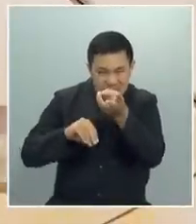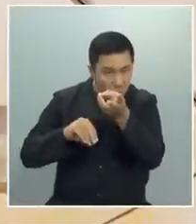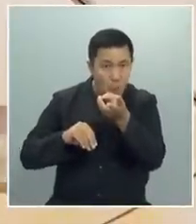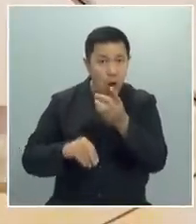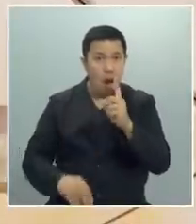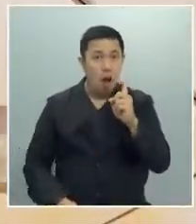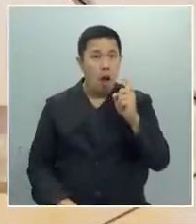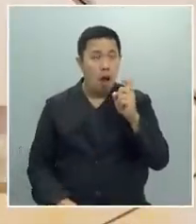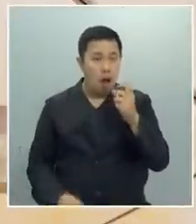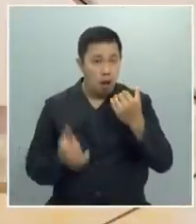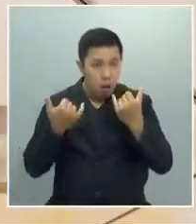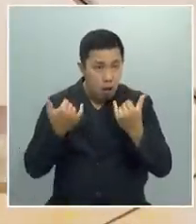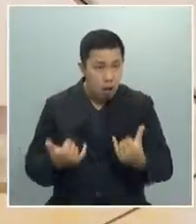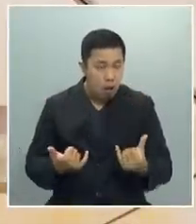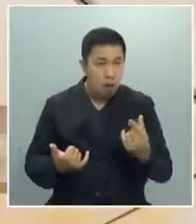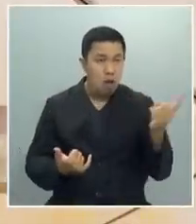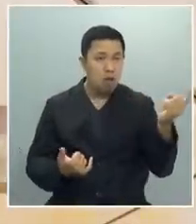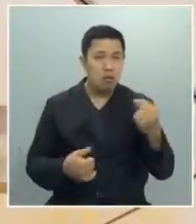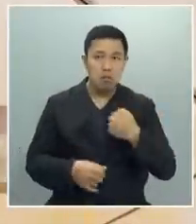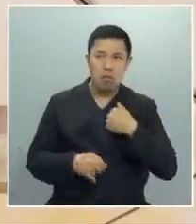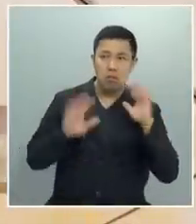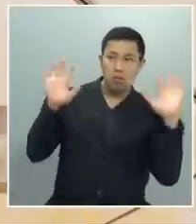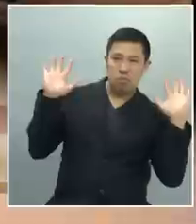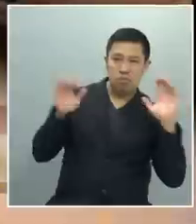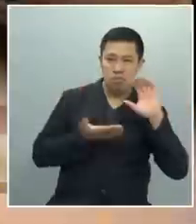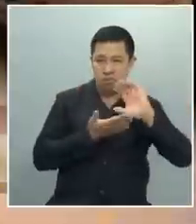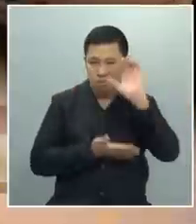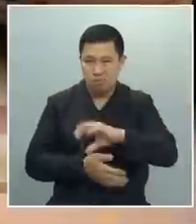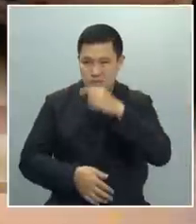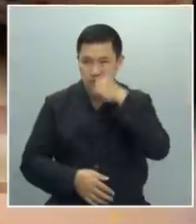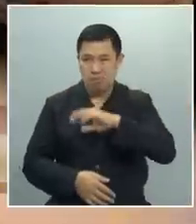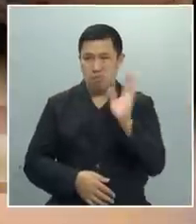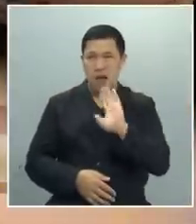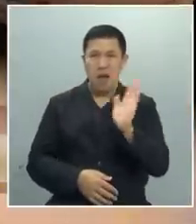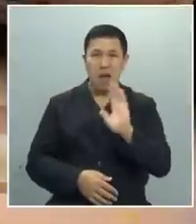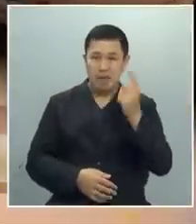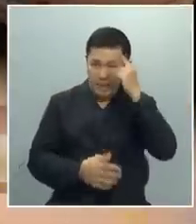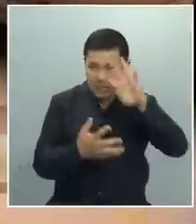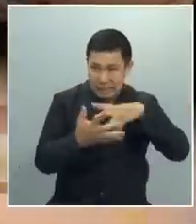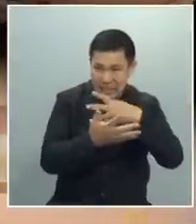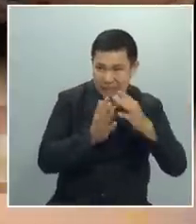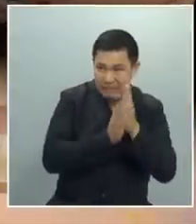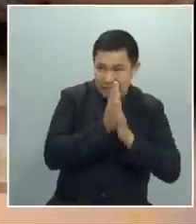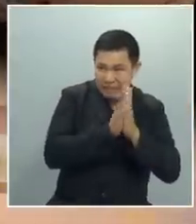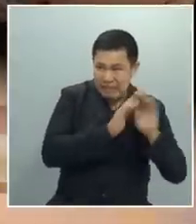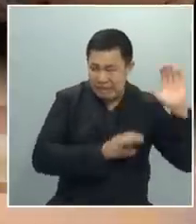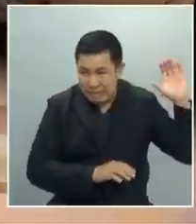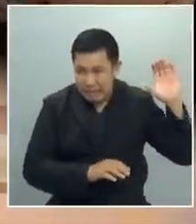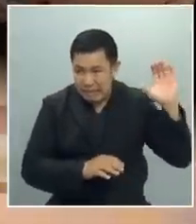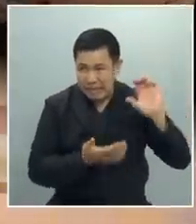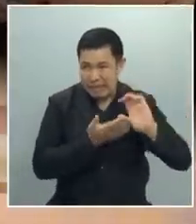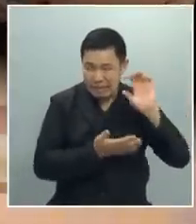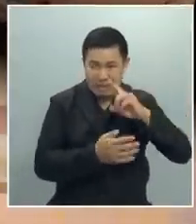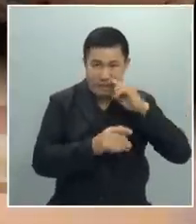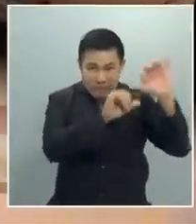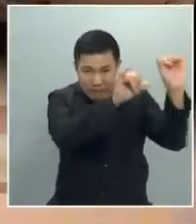กลายเป็นว่าเขาจะไม่มาลงทุนอย่างที่เขาเตรียมการกันเอาไว้ที่คิดว่าจะย้าย